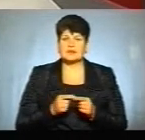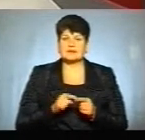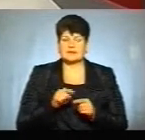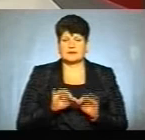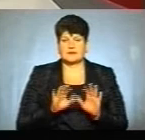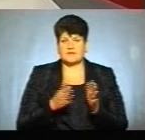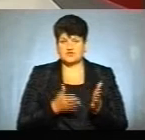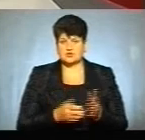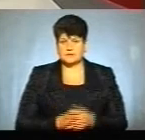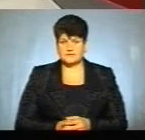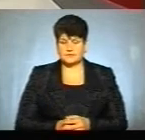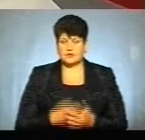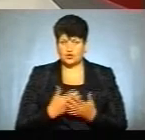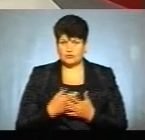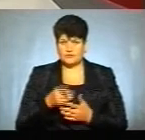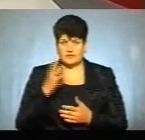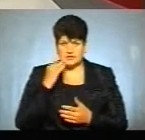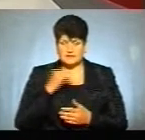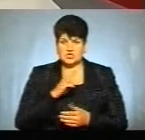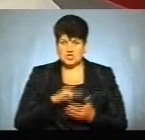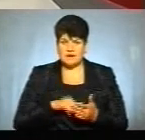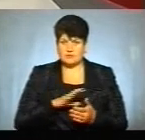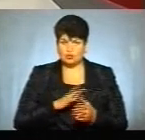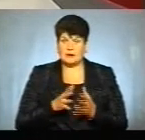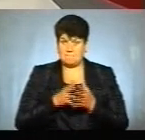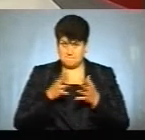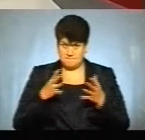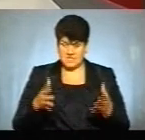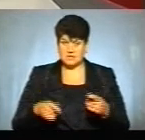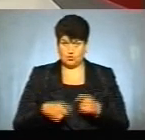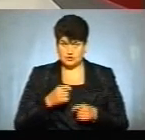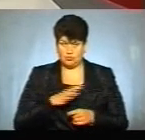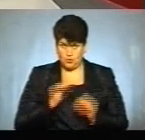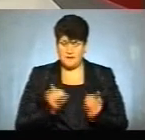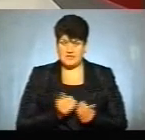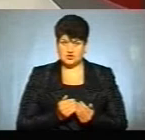явища. Тобто, вважаєте, якби штрафи були більшими, порушників було б менше?